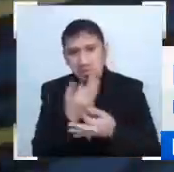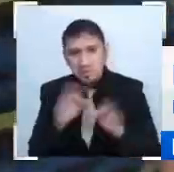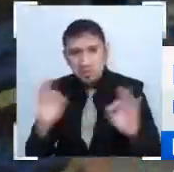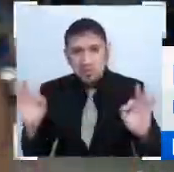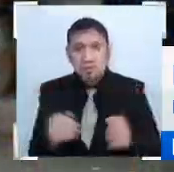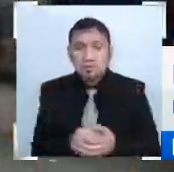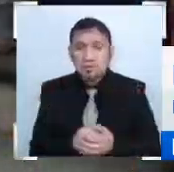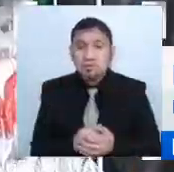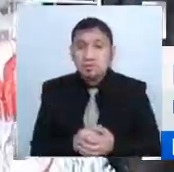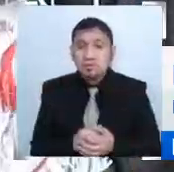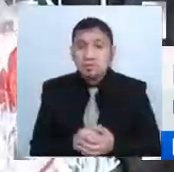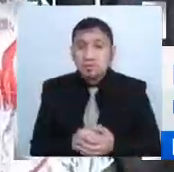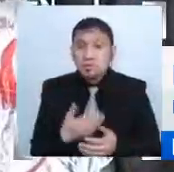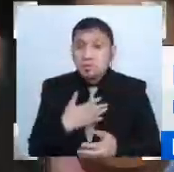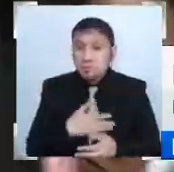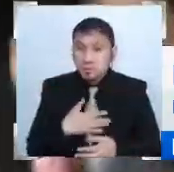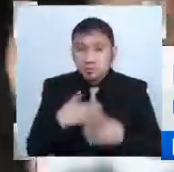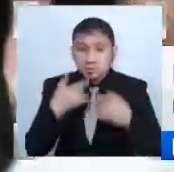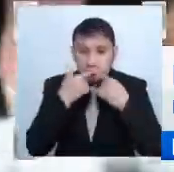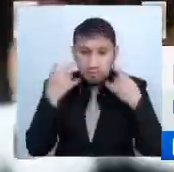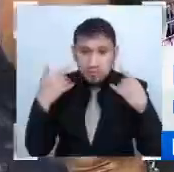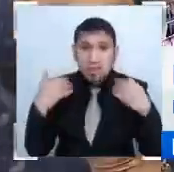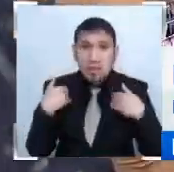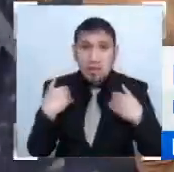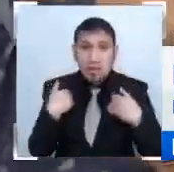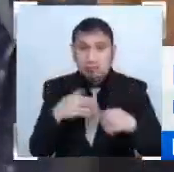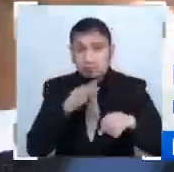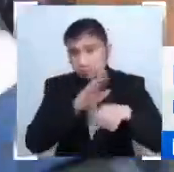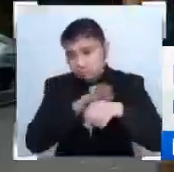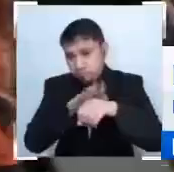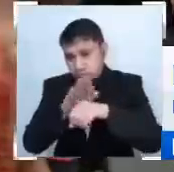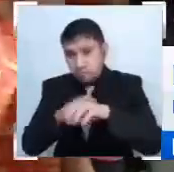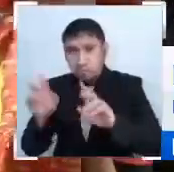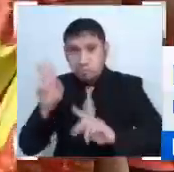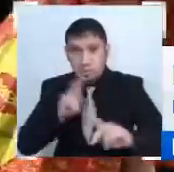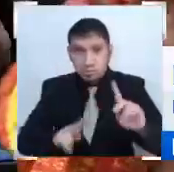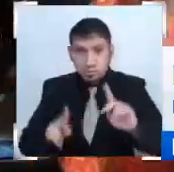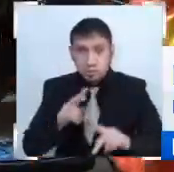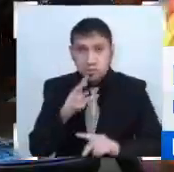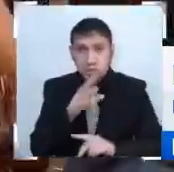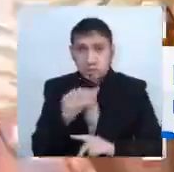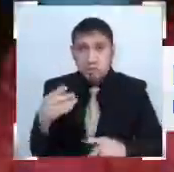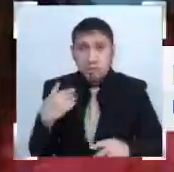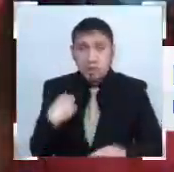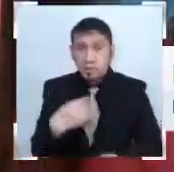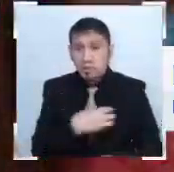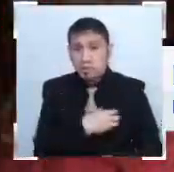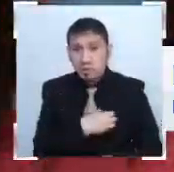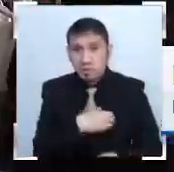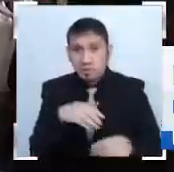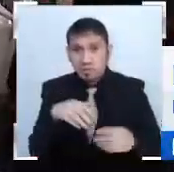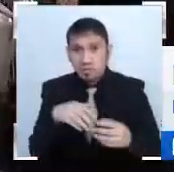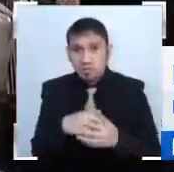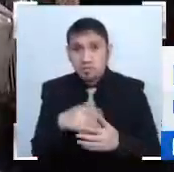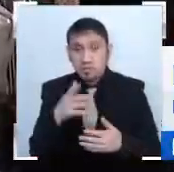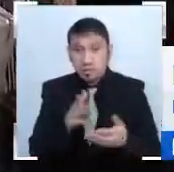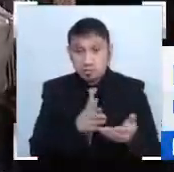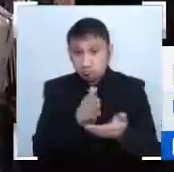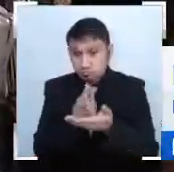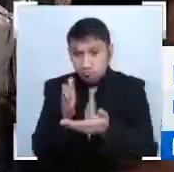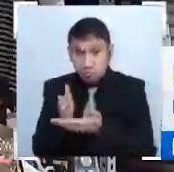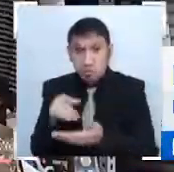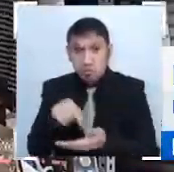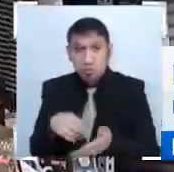mga face mask. May protocol officer na nagpapaalala at may mga roving police din. Dinudumog din ang pamilihan